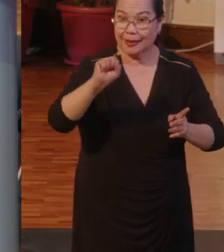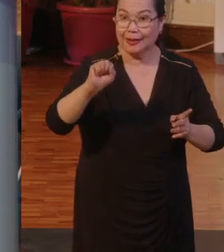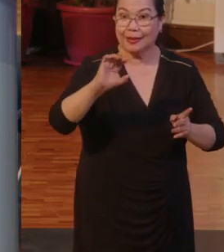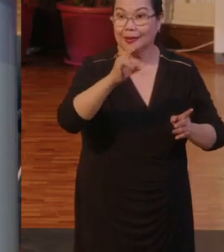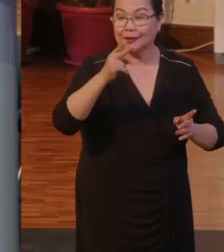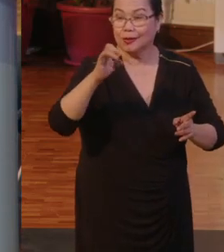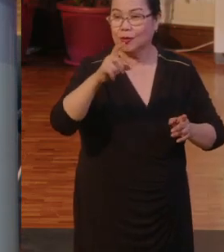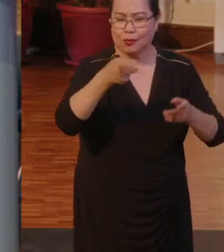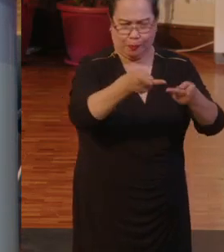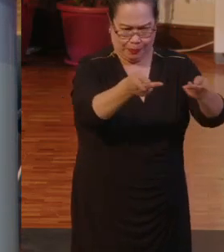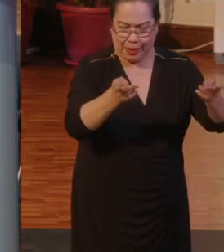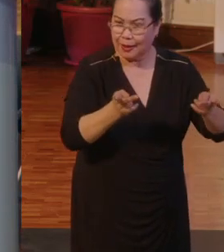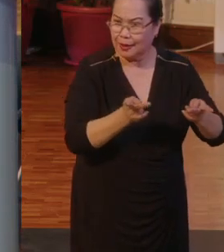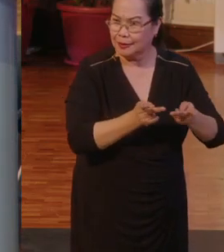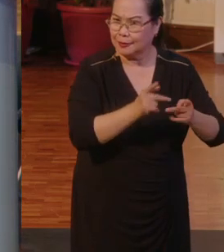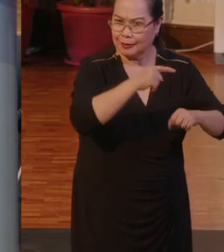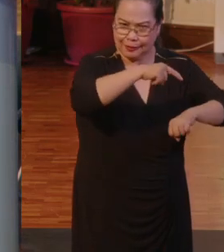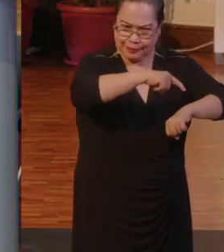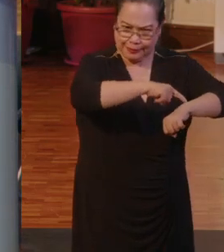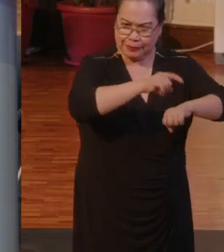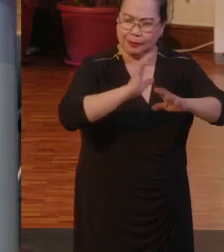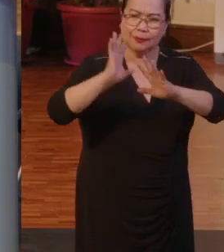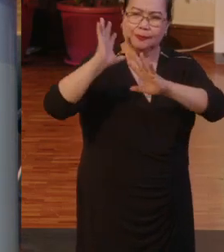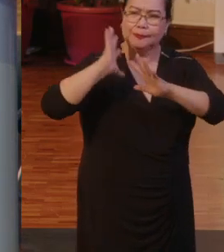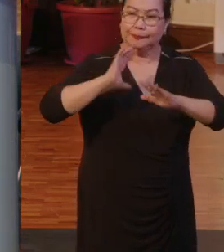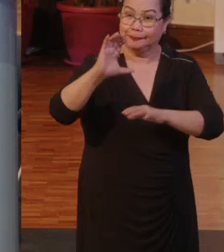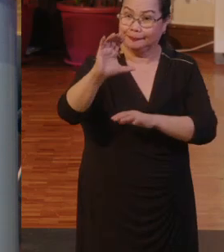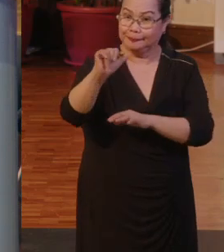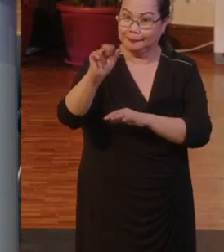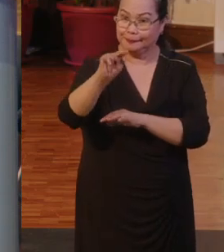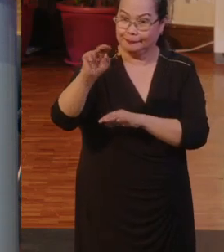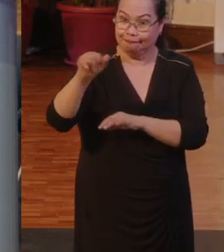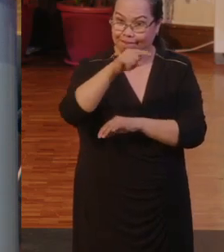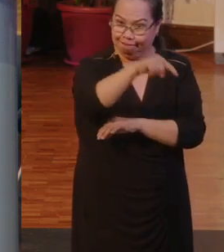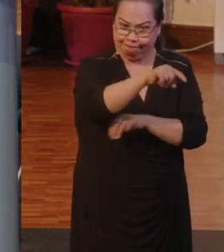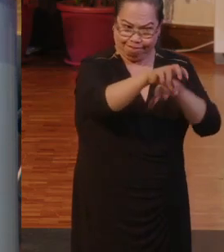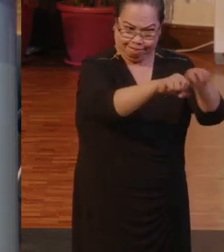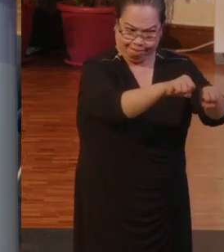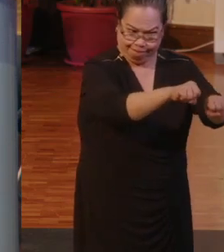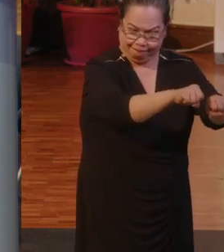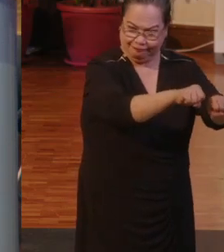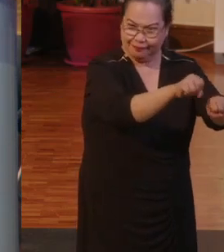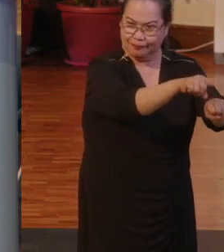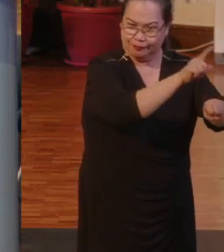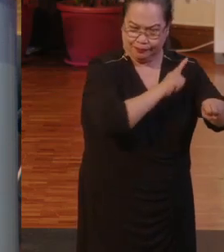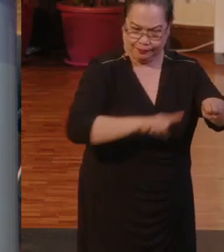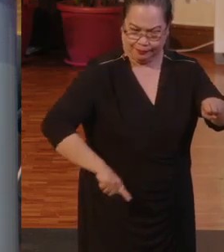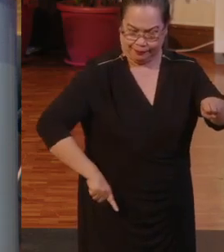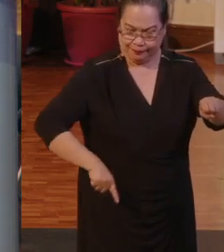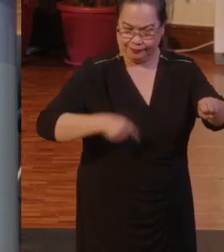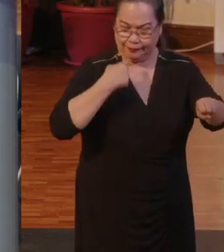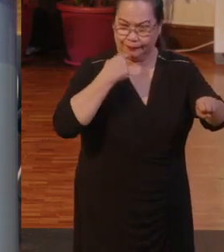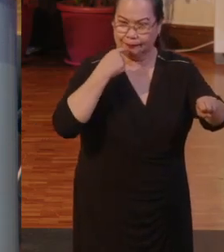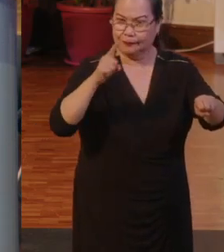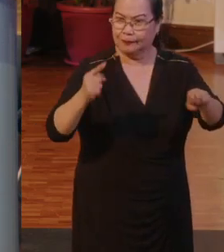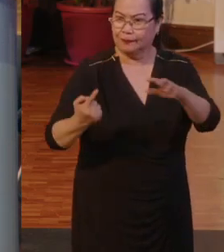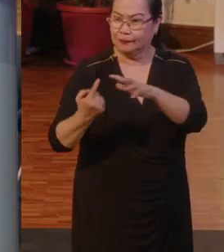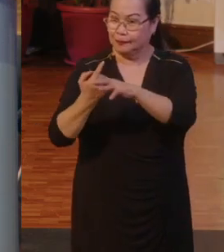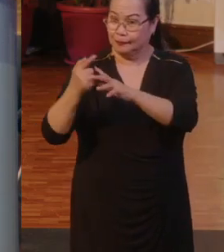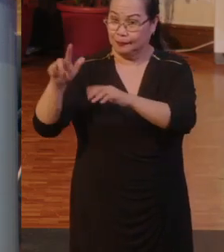of Moreh. At that time, the Canaanites were in the land. Then the Lord appeared